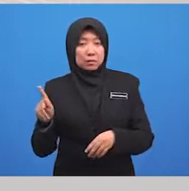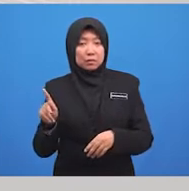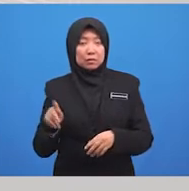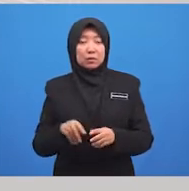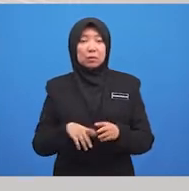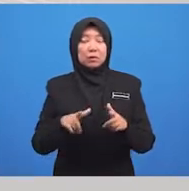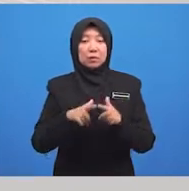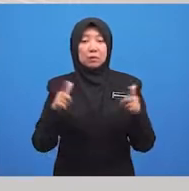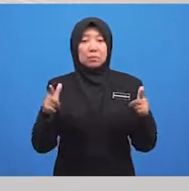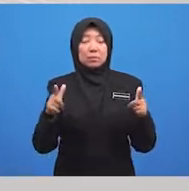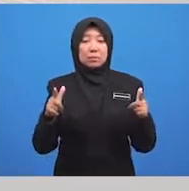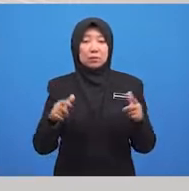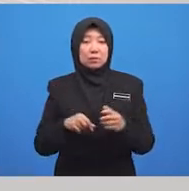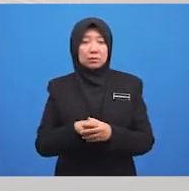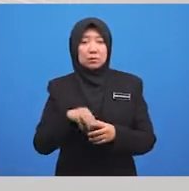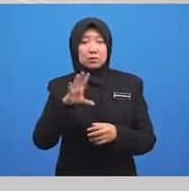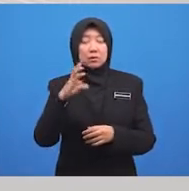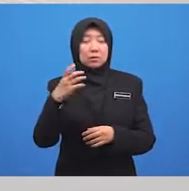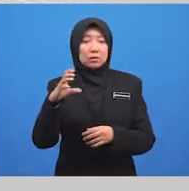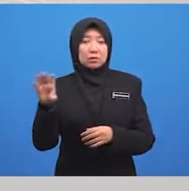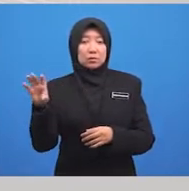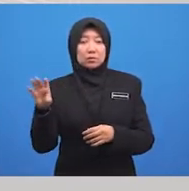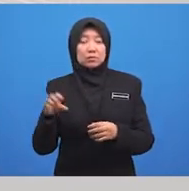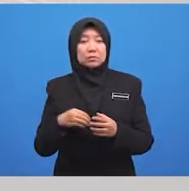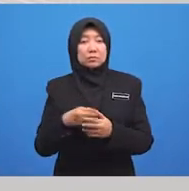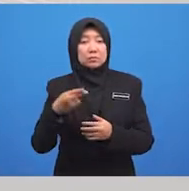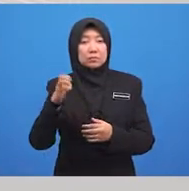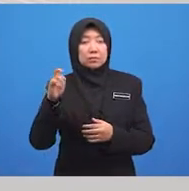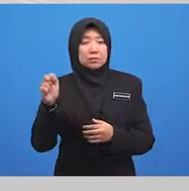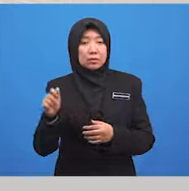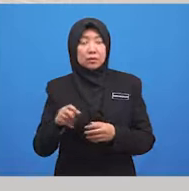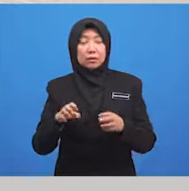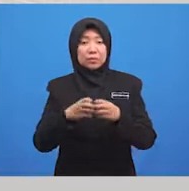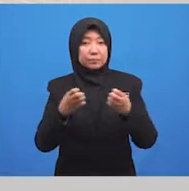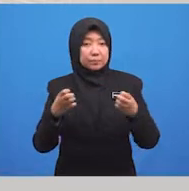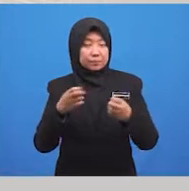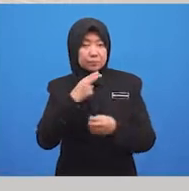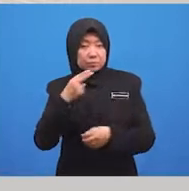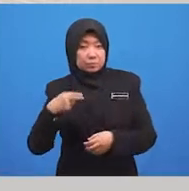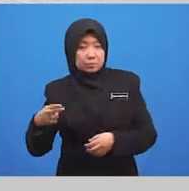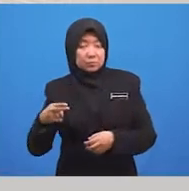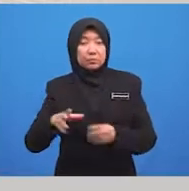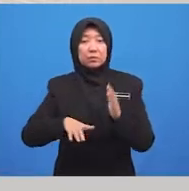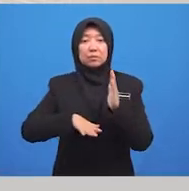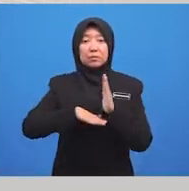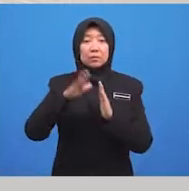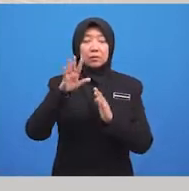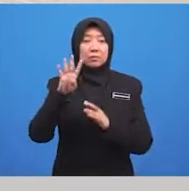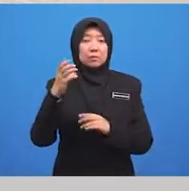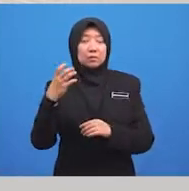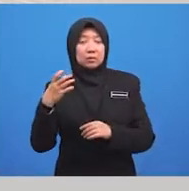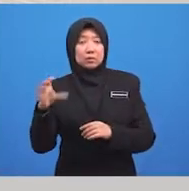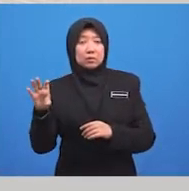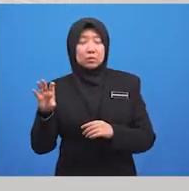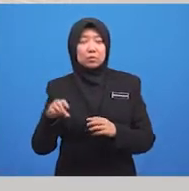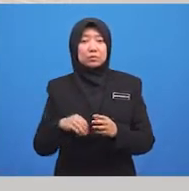melebihi keluasan 500 hektar, pembinaan empangan hidroelektrik yang melebihi keluasan 400